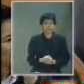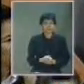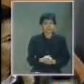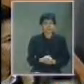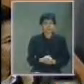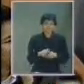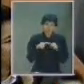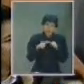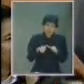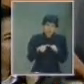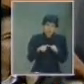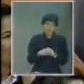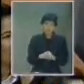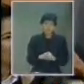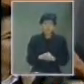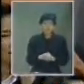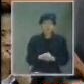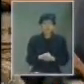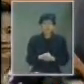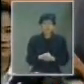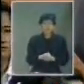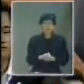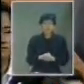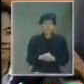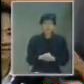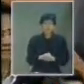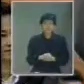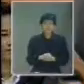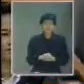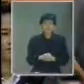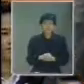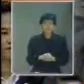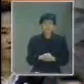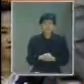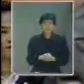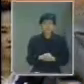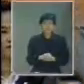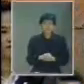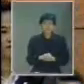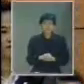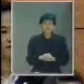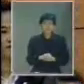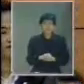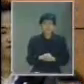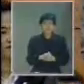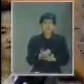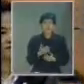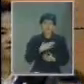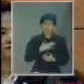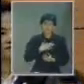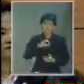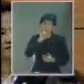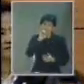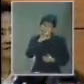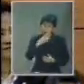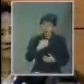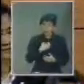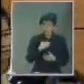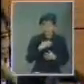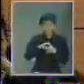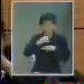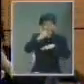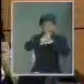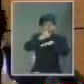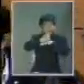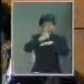อยู่ไหมครับถ้าอยู่ช่วยสิเท่าละผมบอกแบบเดียวกันเนี่ยผมไม่บอกแล้วครับว่าหัวหน้าพรรค